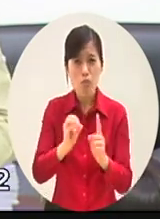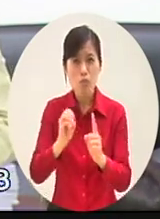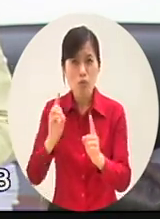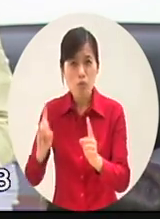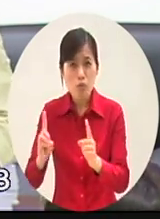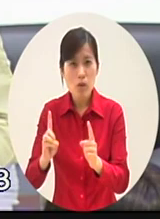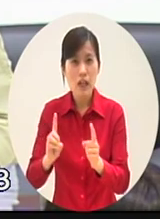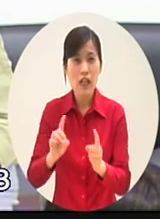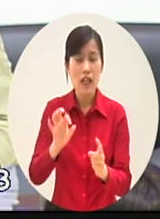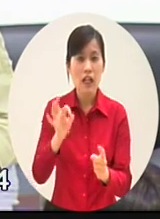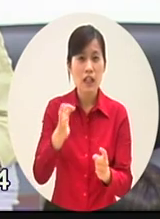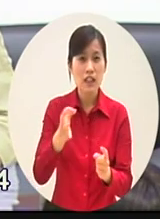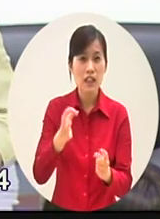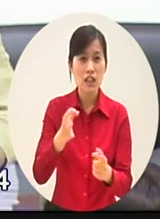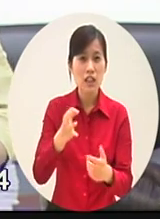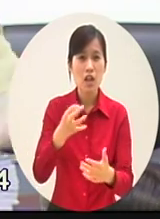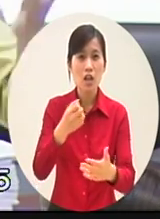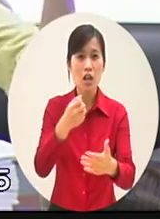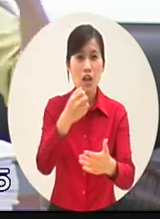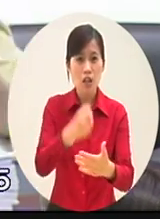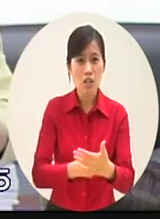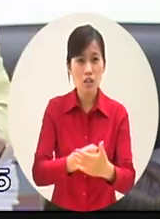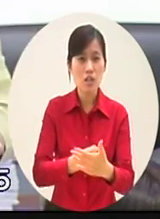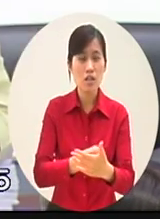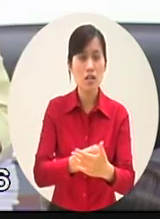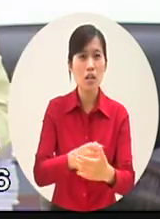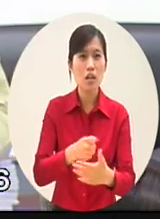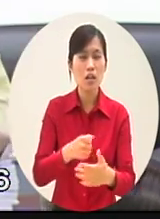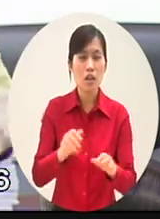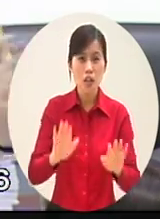金到现在100几年啊，这条